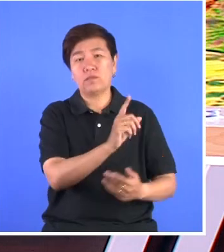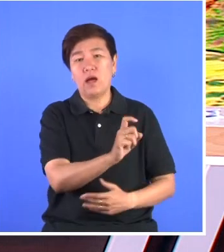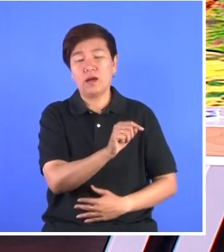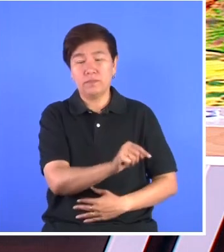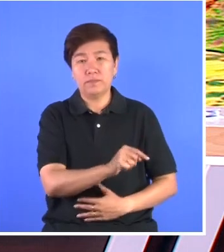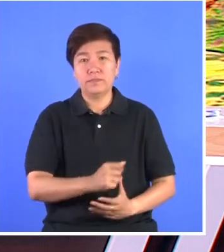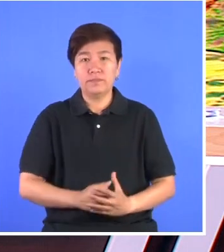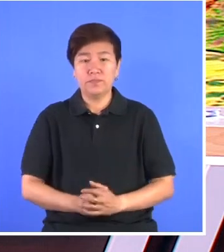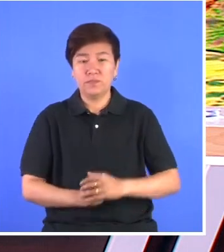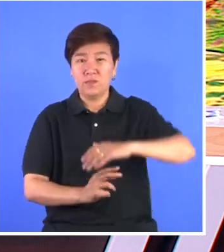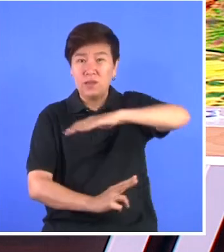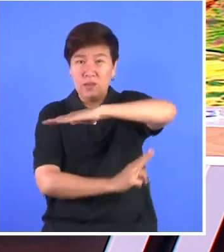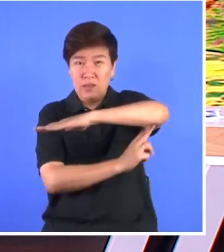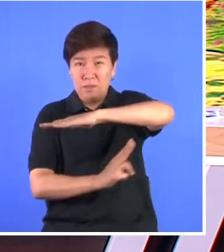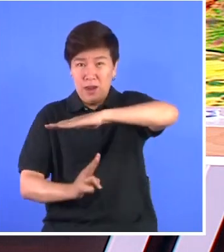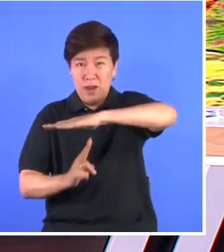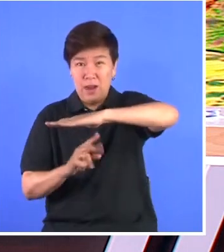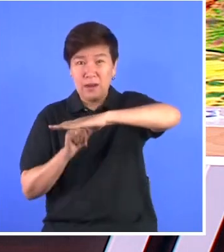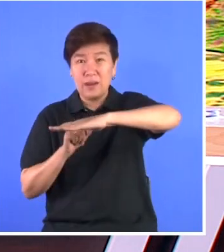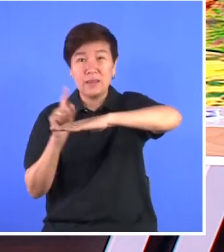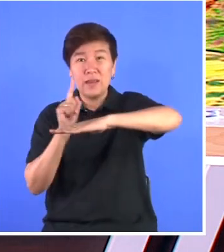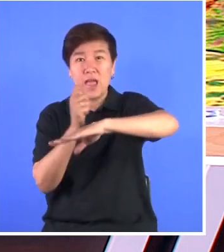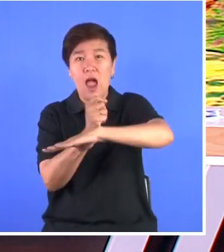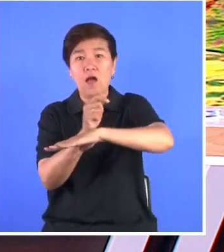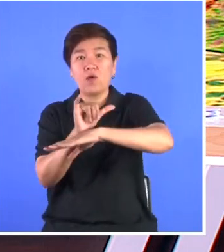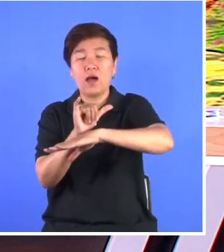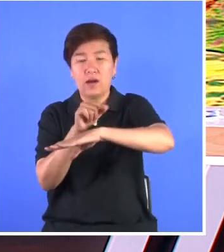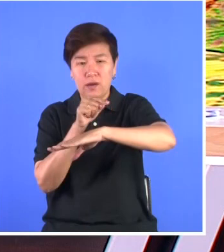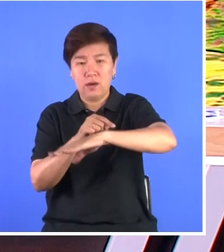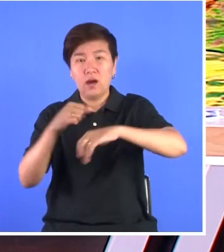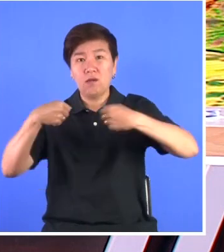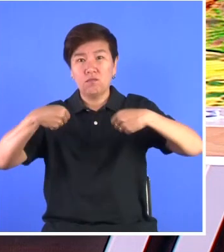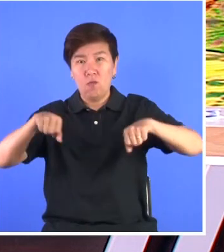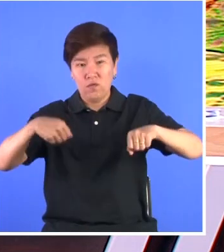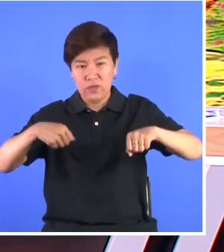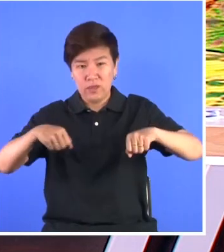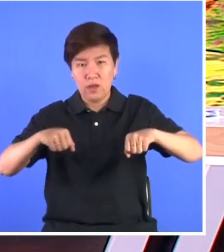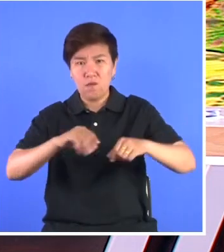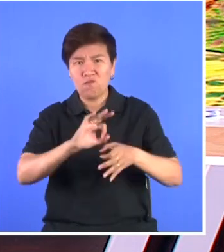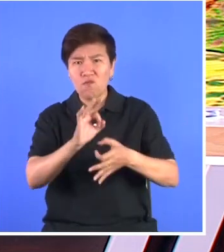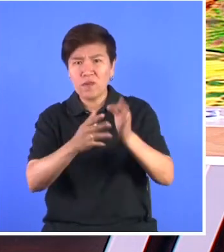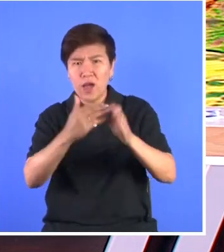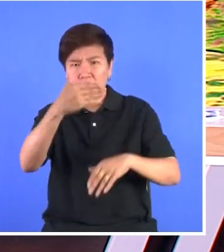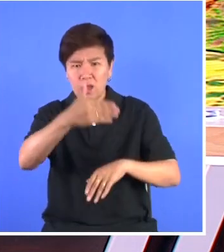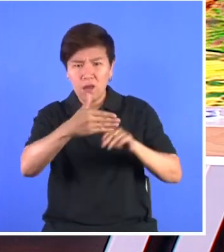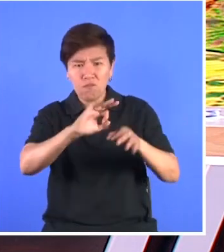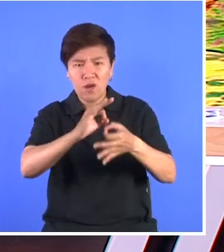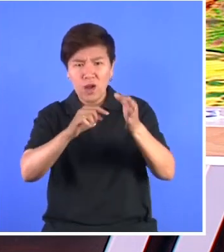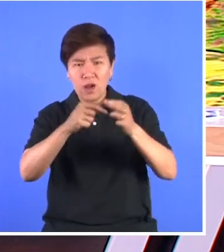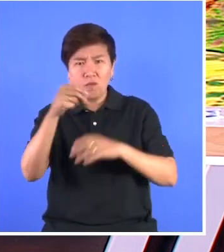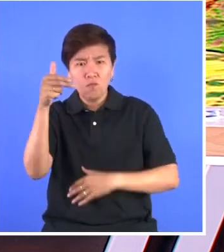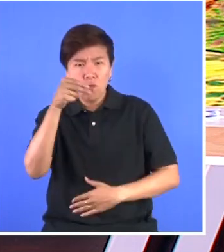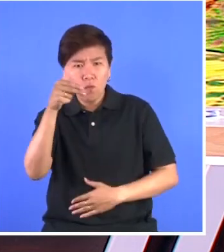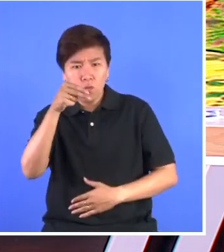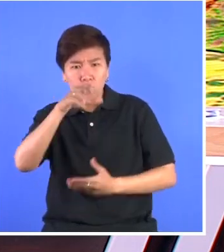บนสะพานข้ามคลองขวดที่อยุธยาค่ะคุณผู้ชมคะมีจักรยานยนต์ไฟฟ้าเนี่ยไฟไหม้อยู่บนนั้นนะมีคนที่เขาถ่ายคลิปเขาบอกตอนแรก